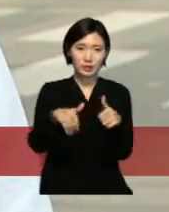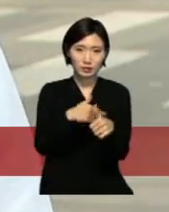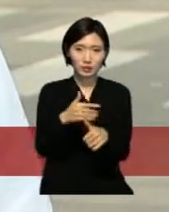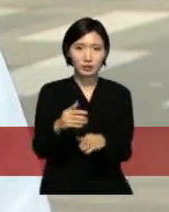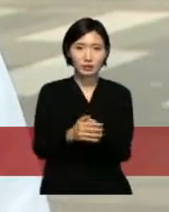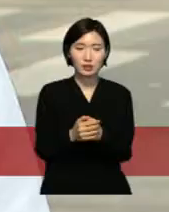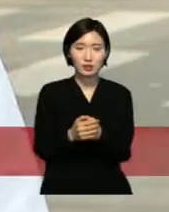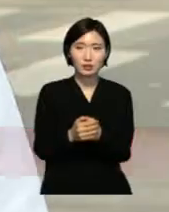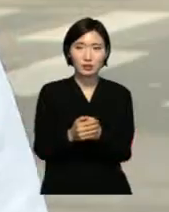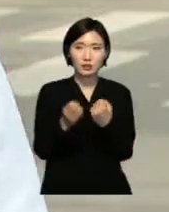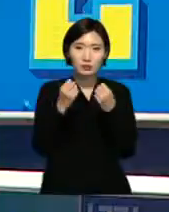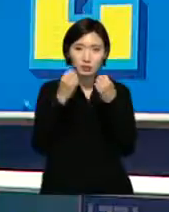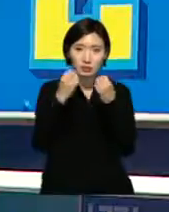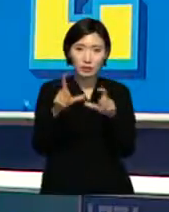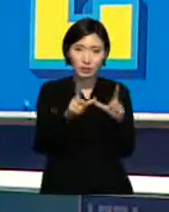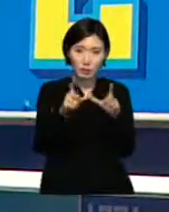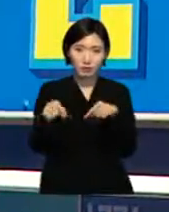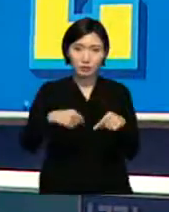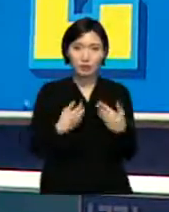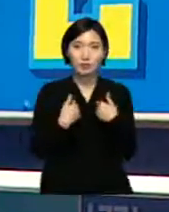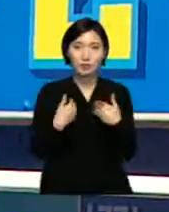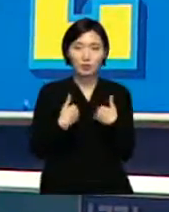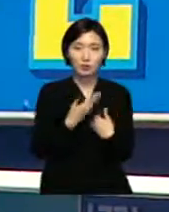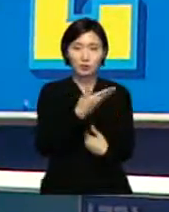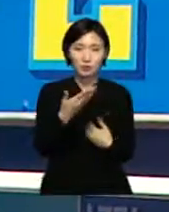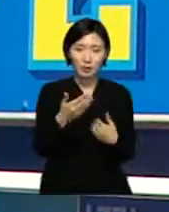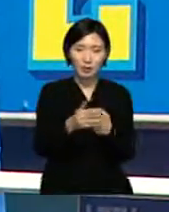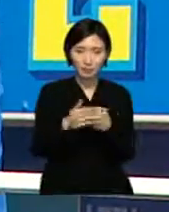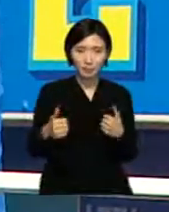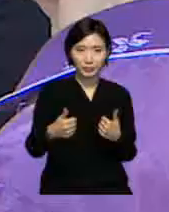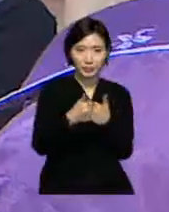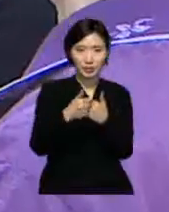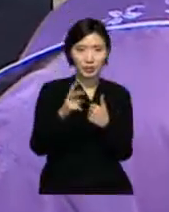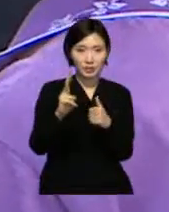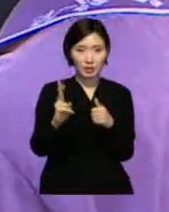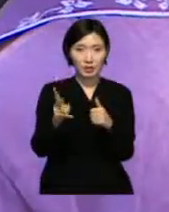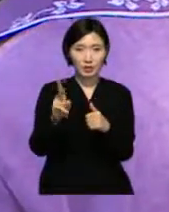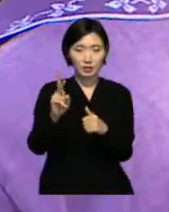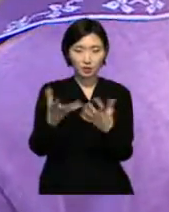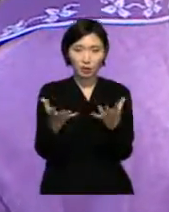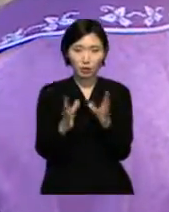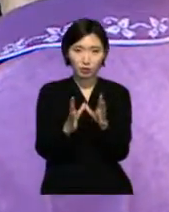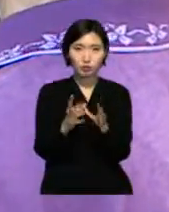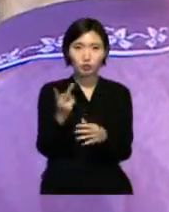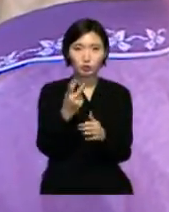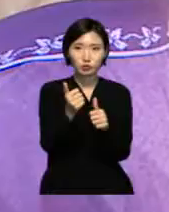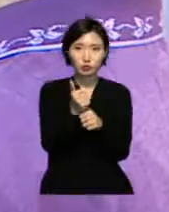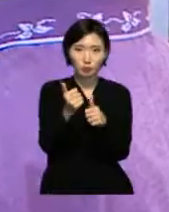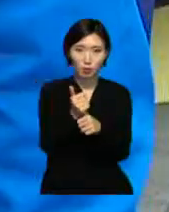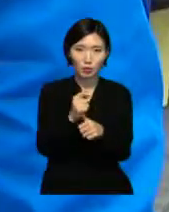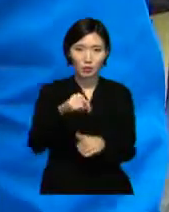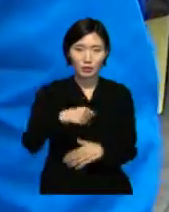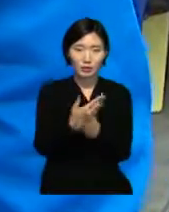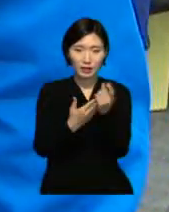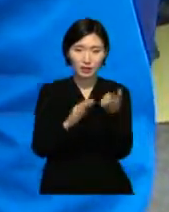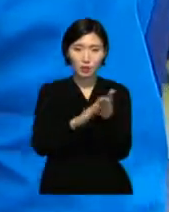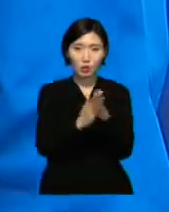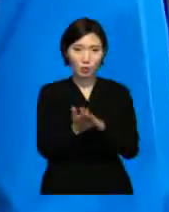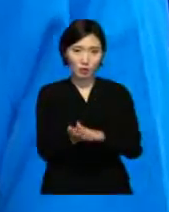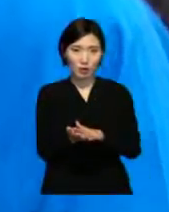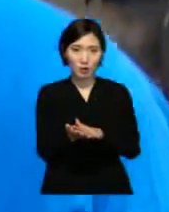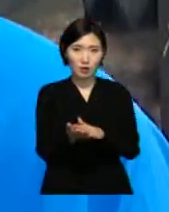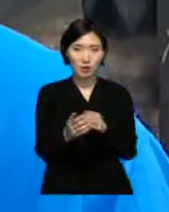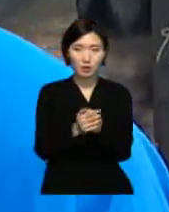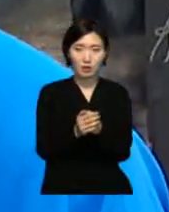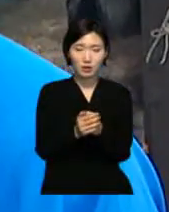듣고 생활정치를 해야 된다. 이들에 맞서 야권의 두 후보들은 단일화 공방을 펼치고 있습니다. 단일화